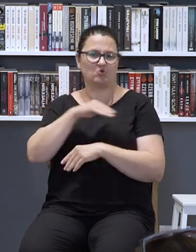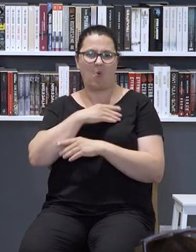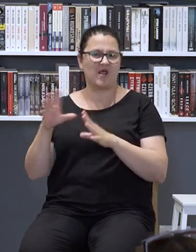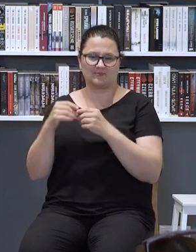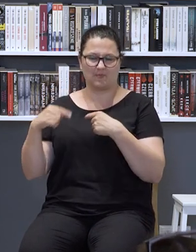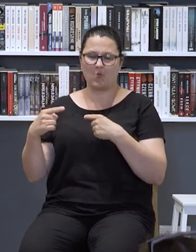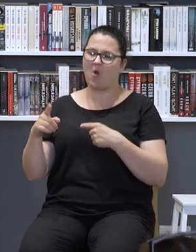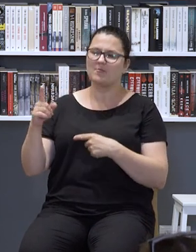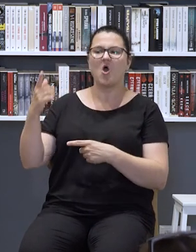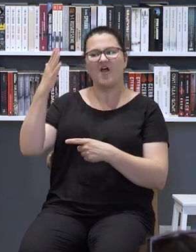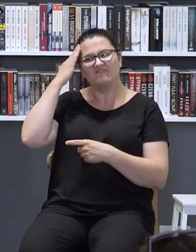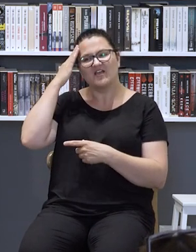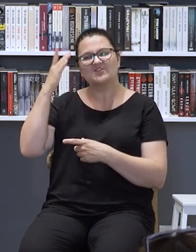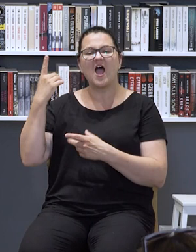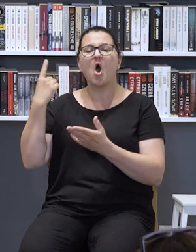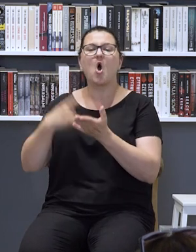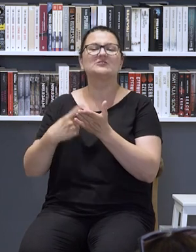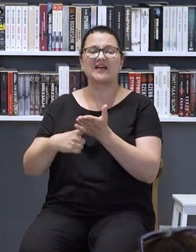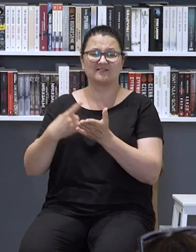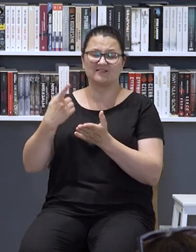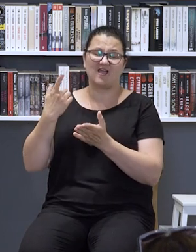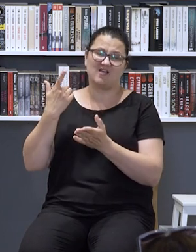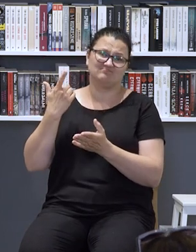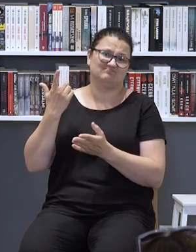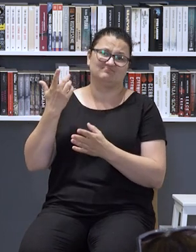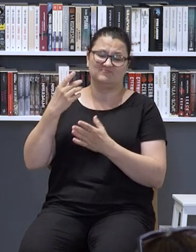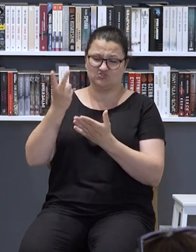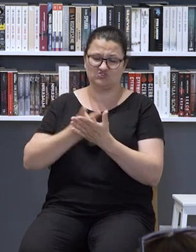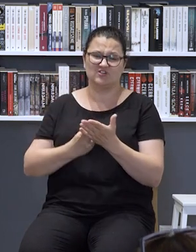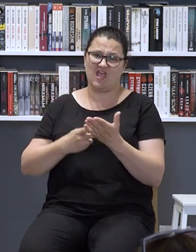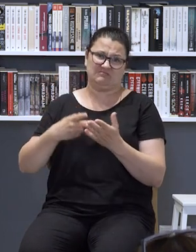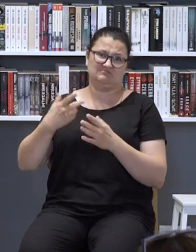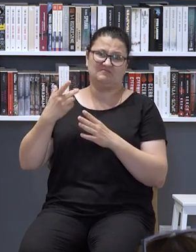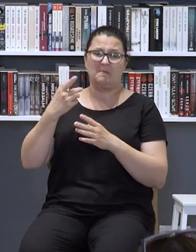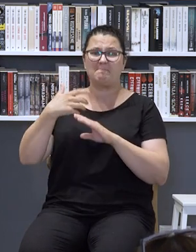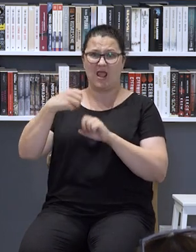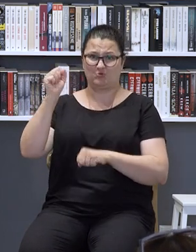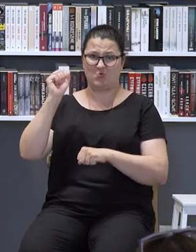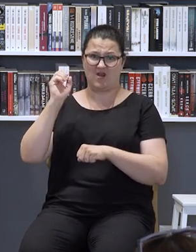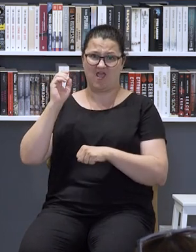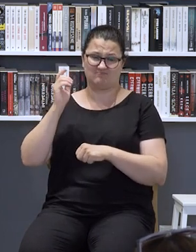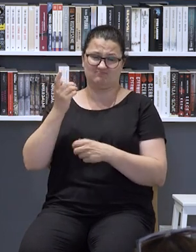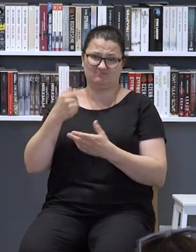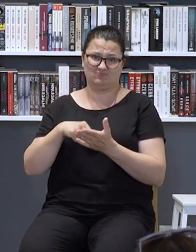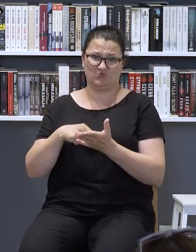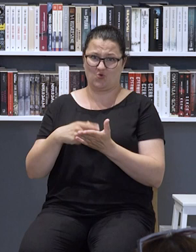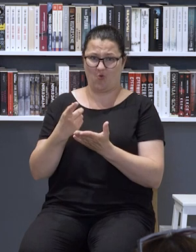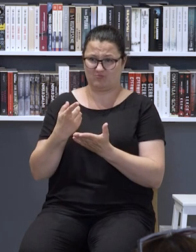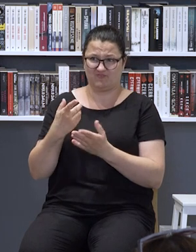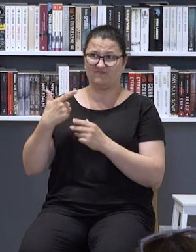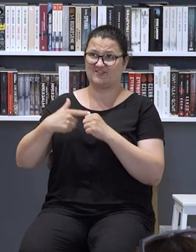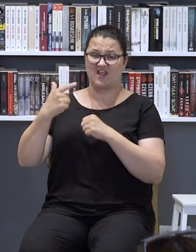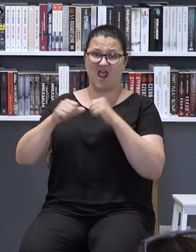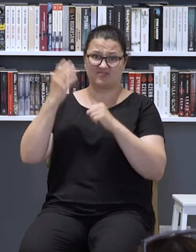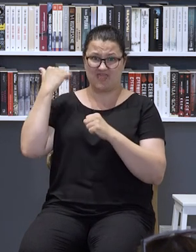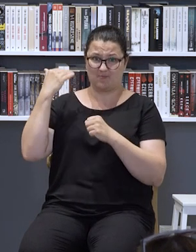czytałam książkę w maturalnej klasie, czyli co najmniej ze 20 lat temu. I czy ty mi możesz